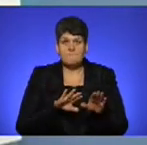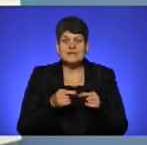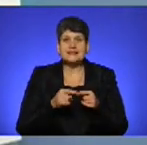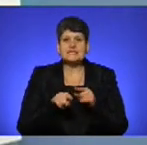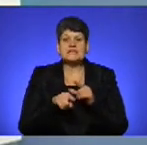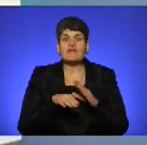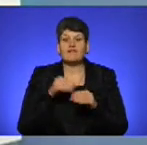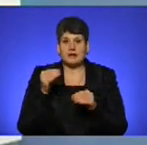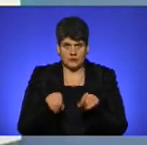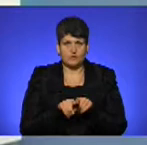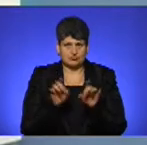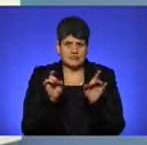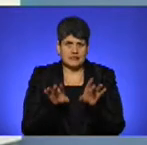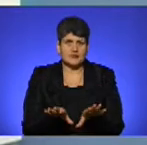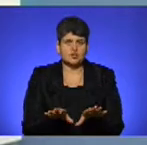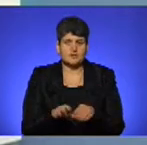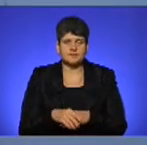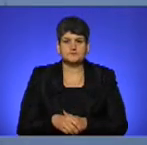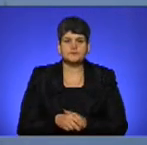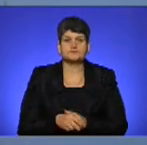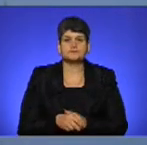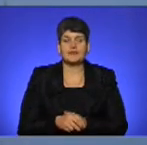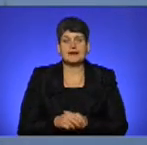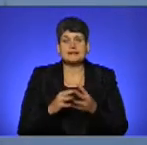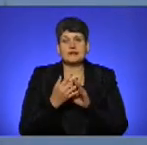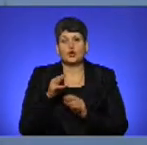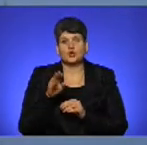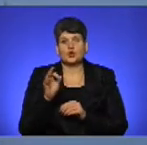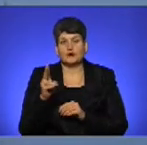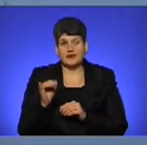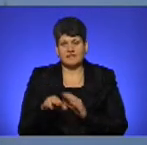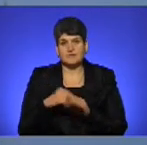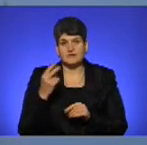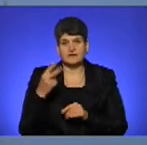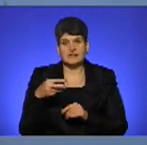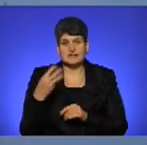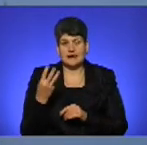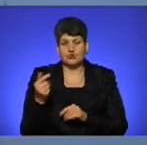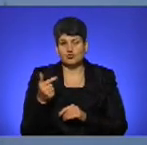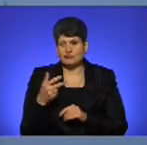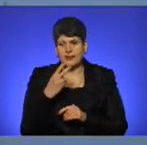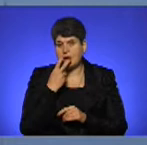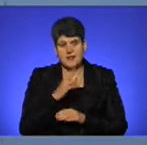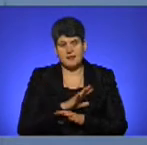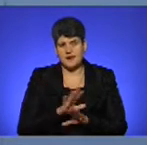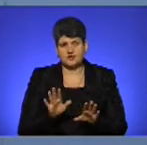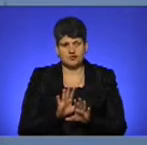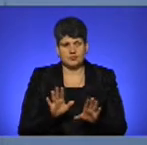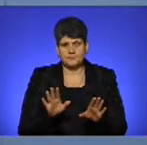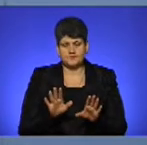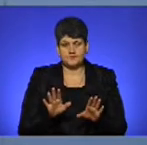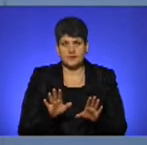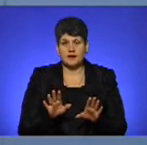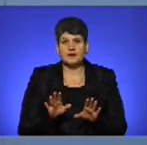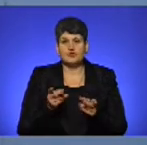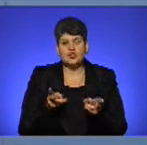виборів також так і залишиться? Село Токи, вибори 23 грудня, вибори там не передбачені. Село